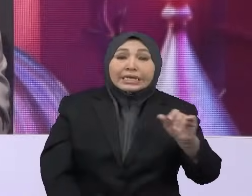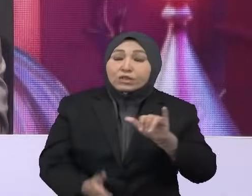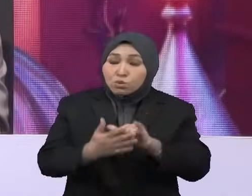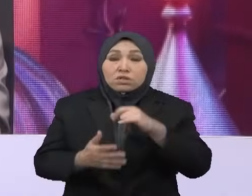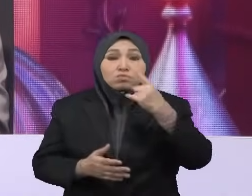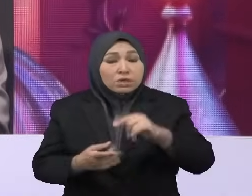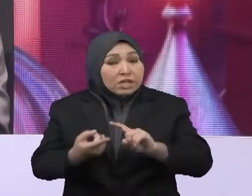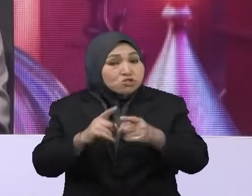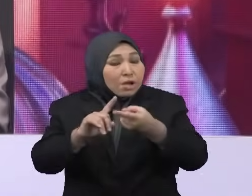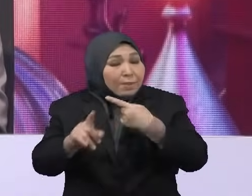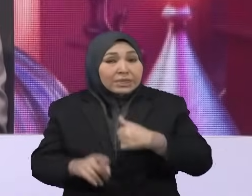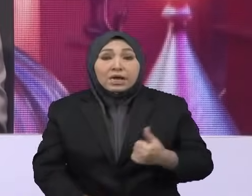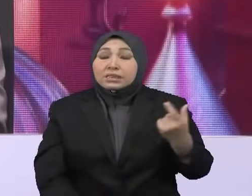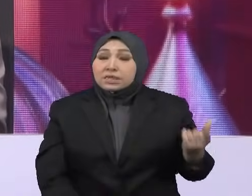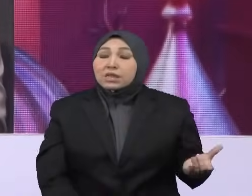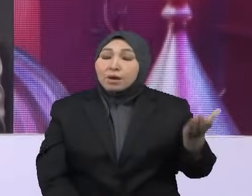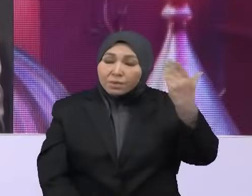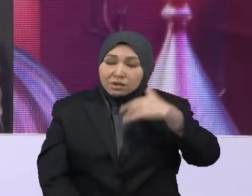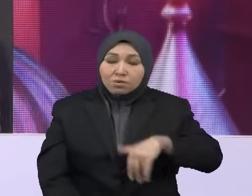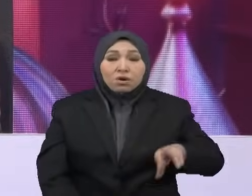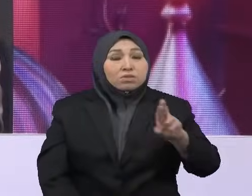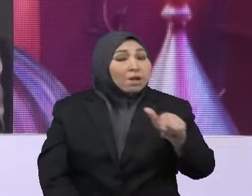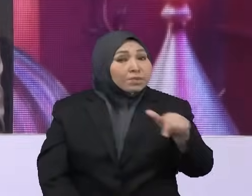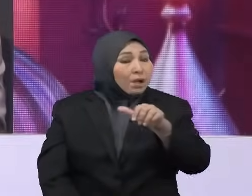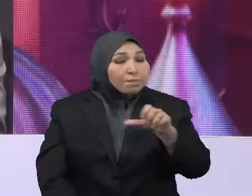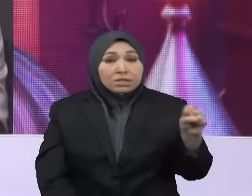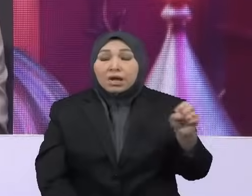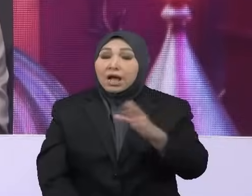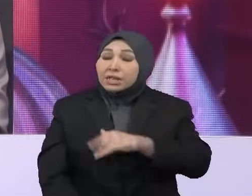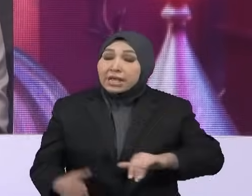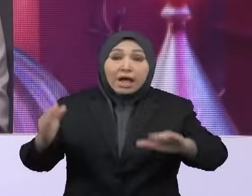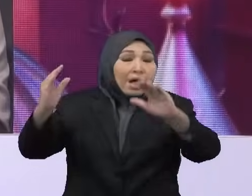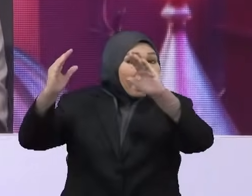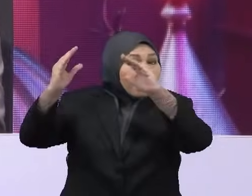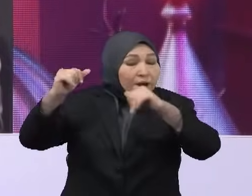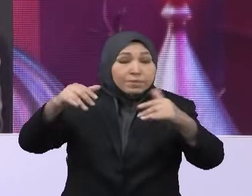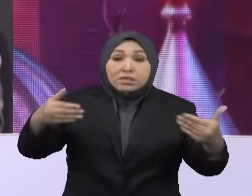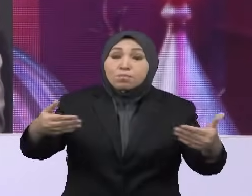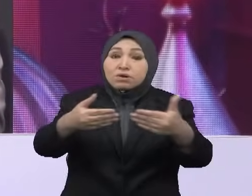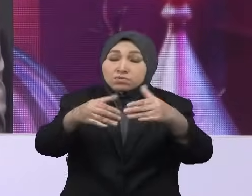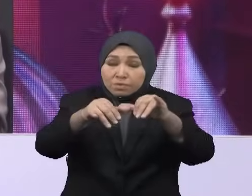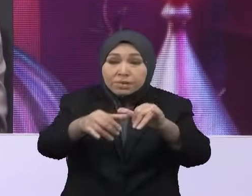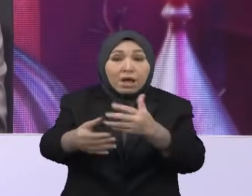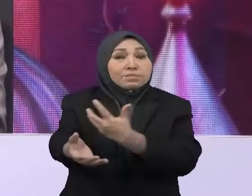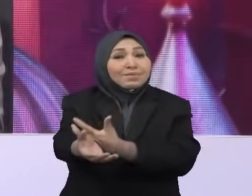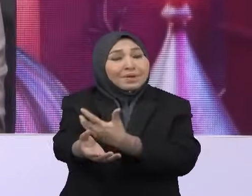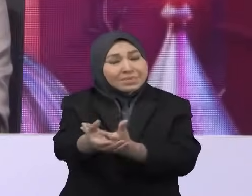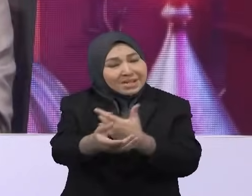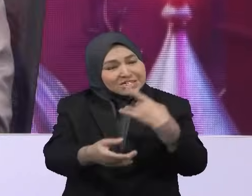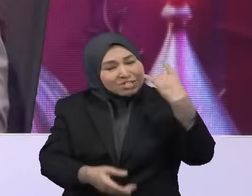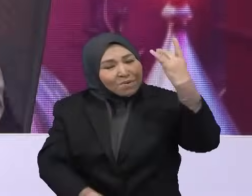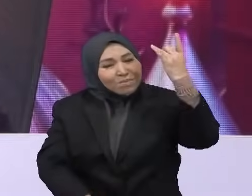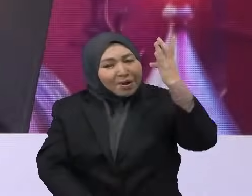oleh para sahabat-sahabat Nabi radhiyallahu anhum ajma'in. Dan mudah-mudahan kita meneruskan legasi ini insyaAllah.